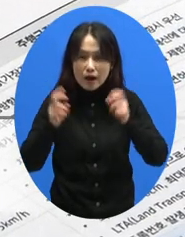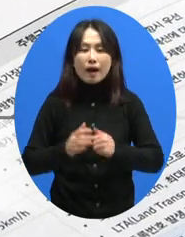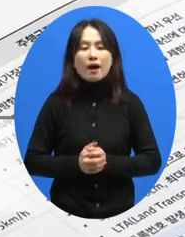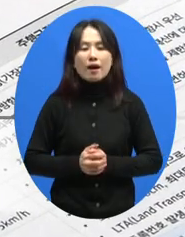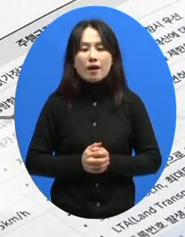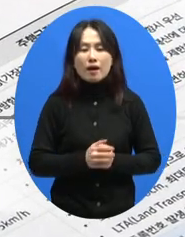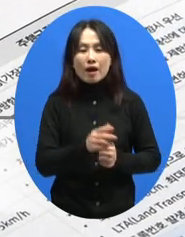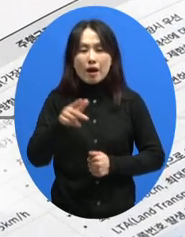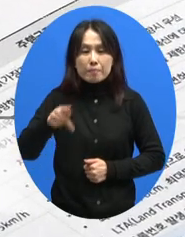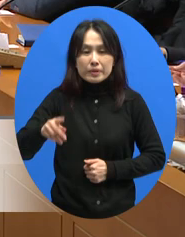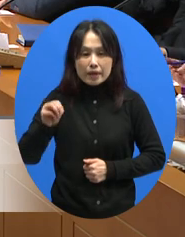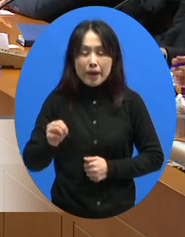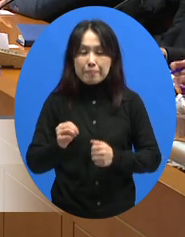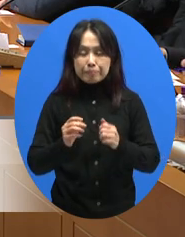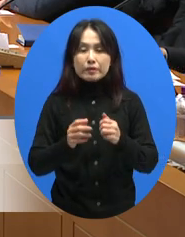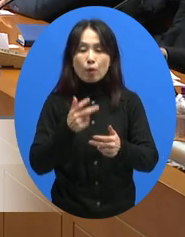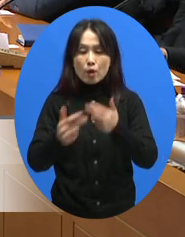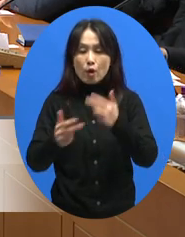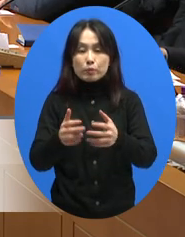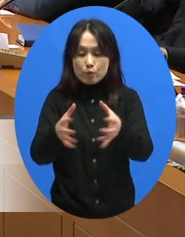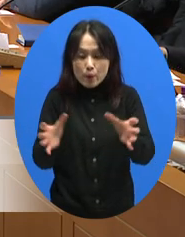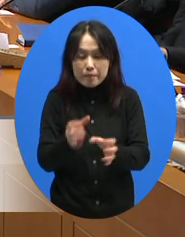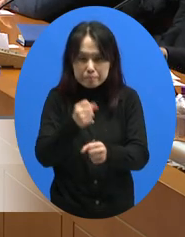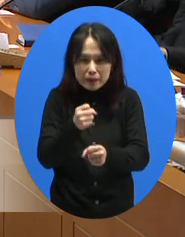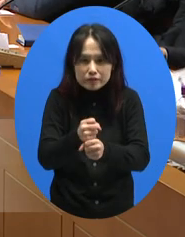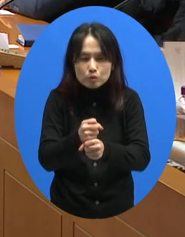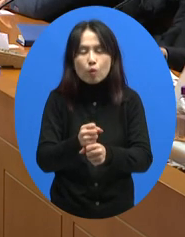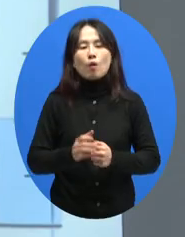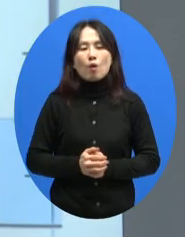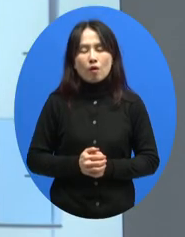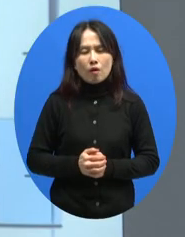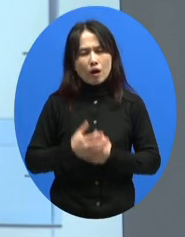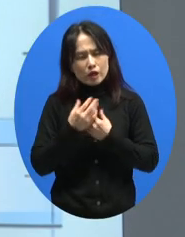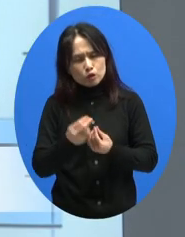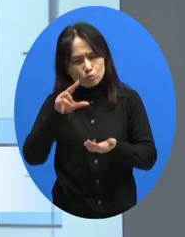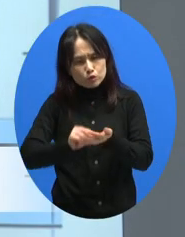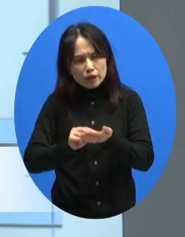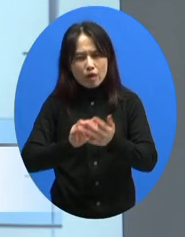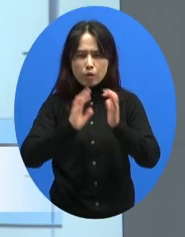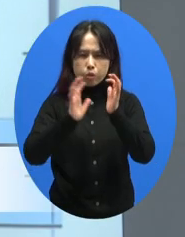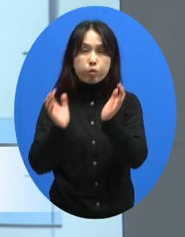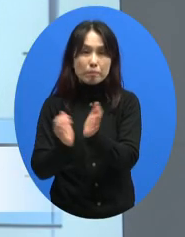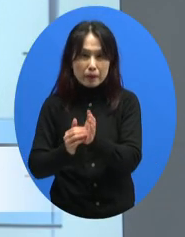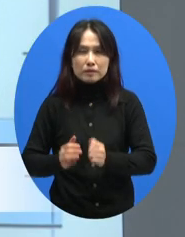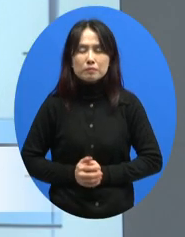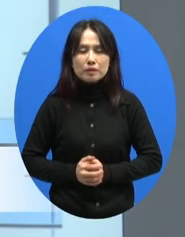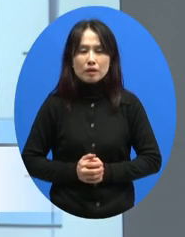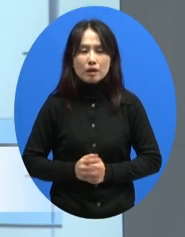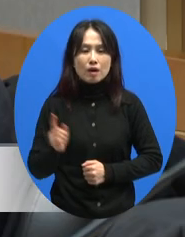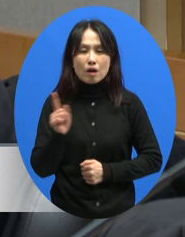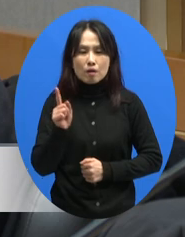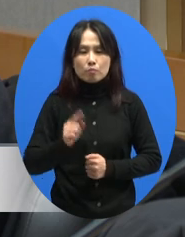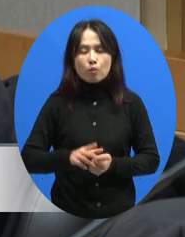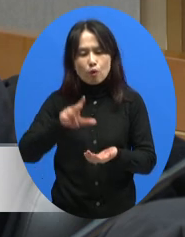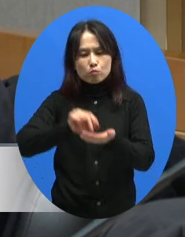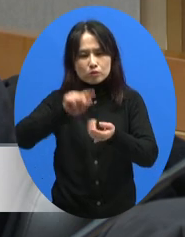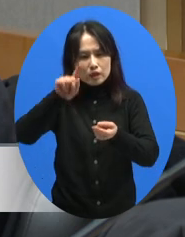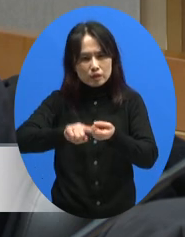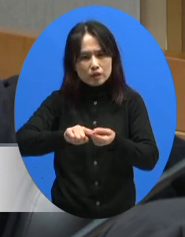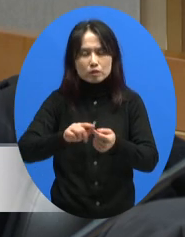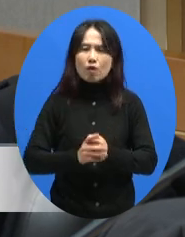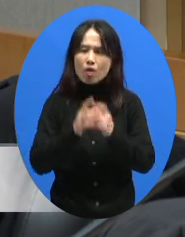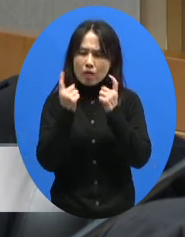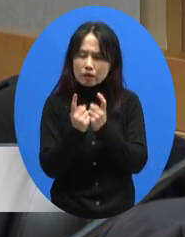등 민관 협의체를 구성하고 안전 방안을 논의하는 시간을 마련했습니다. 간담회에선 안전모 비치의 효율성과